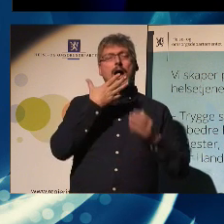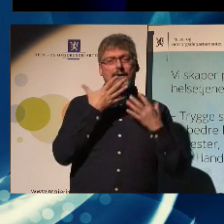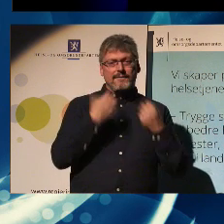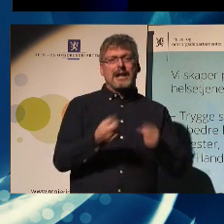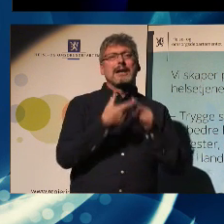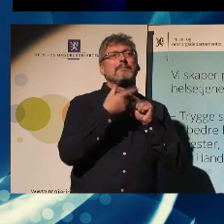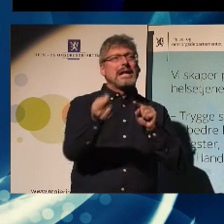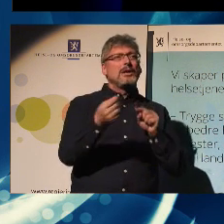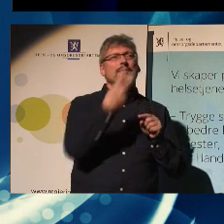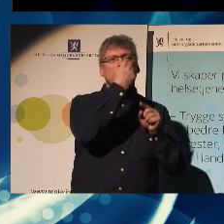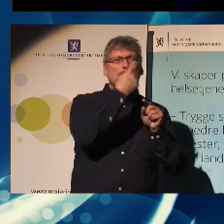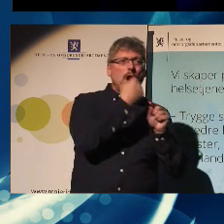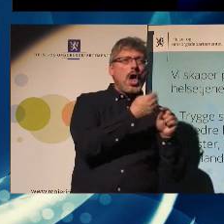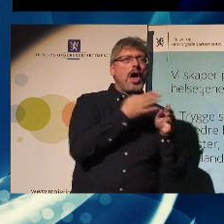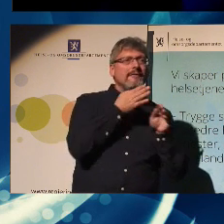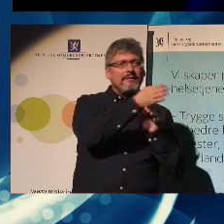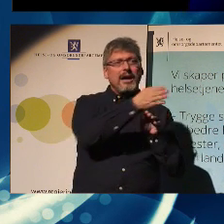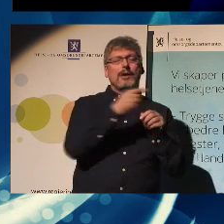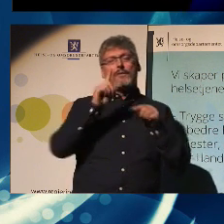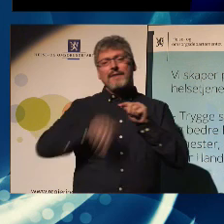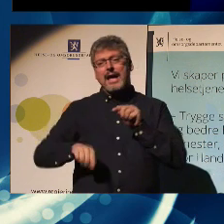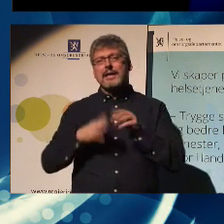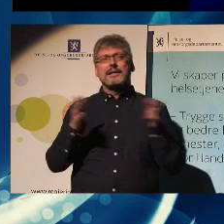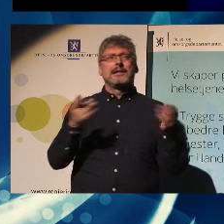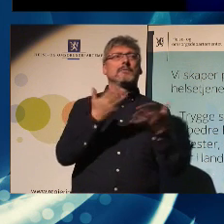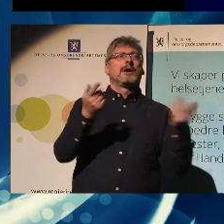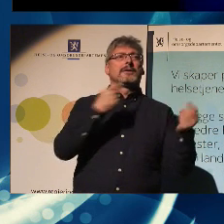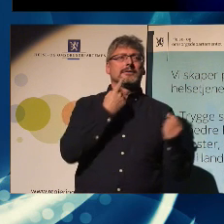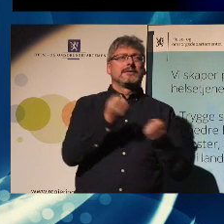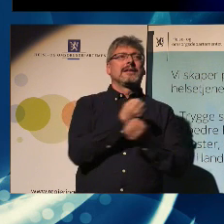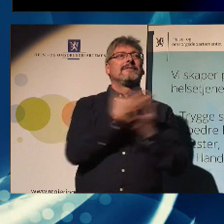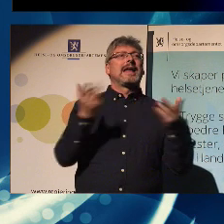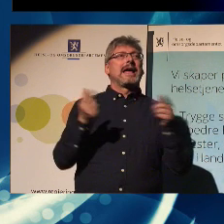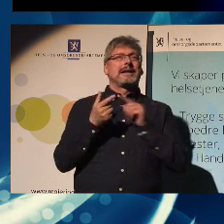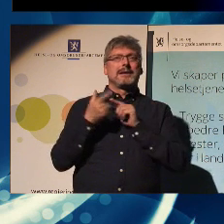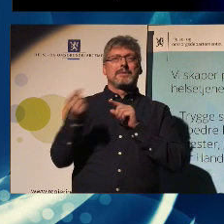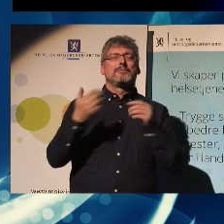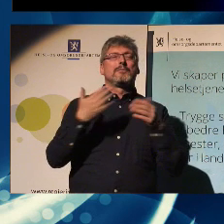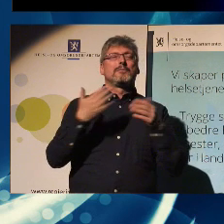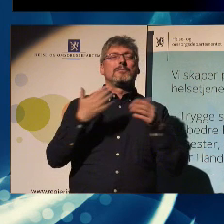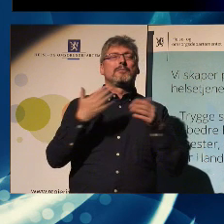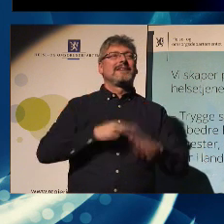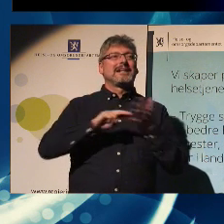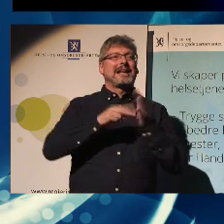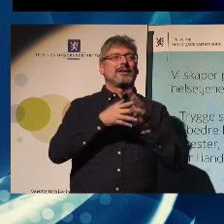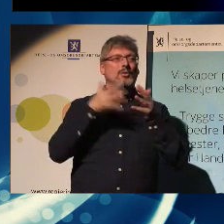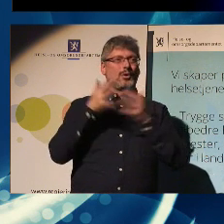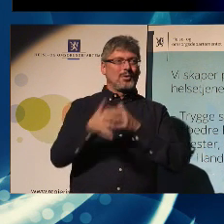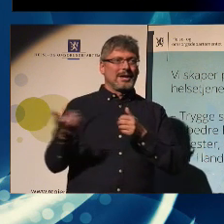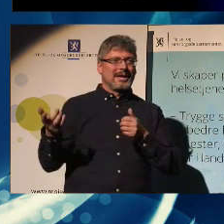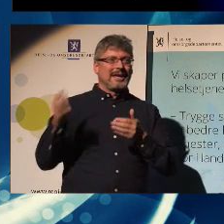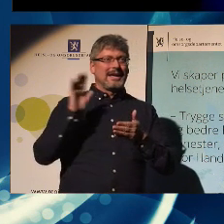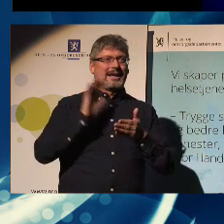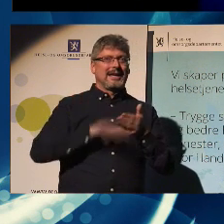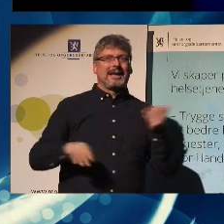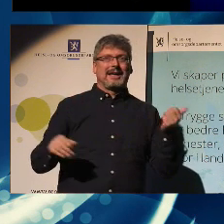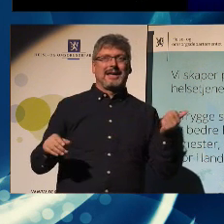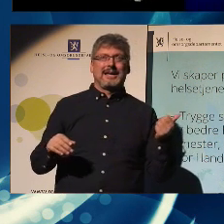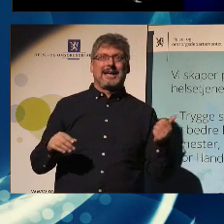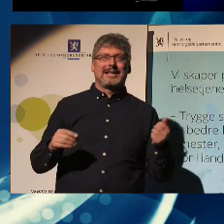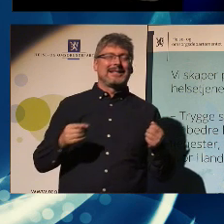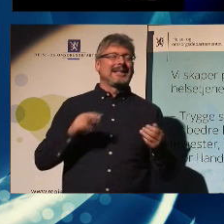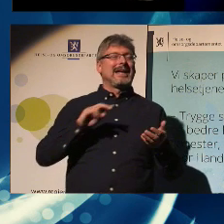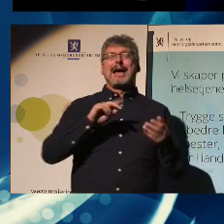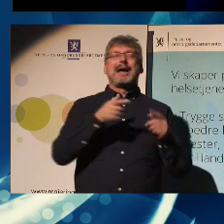prøver å feile, og det jo mange som har sagt at det jo flere piloter på velferdsteknologi i Helse-Norge enn det piloter i SAS og Norwegian til